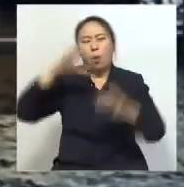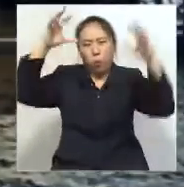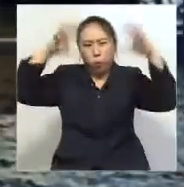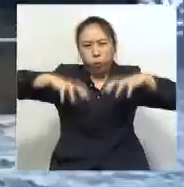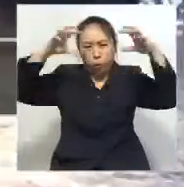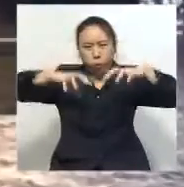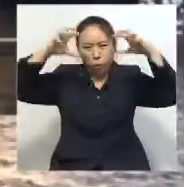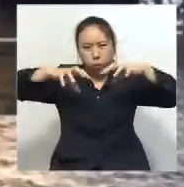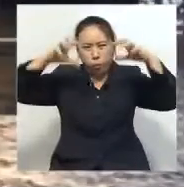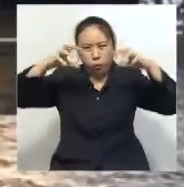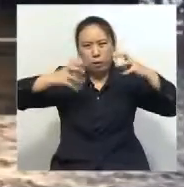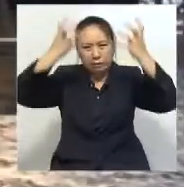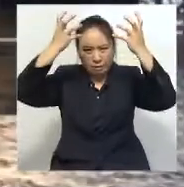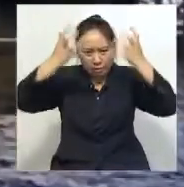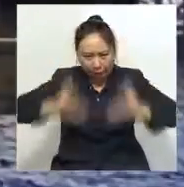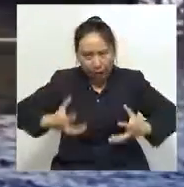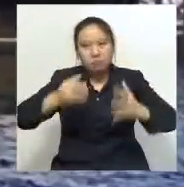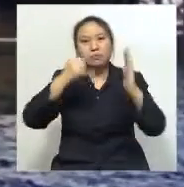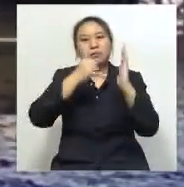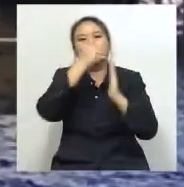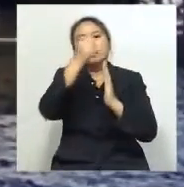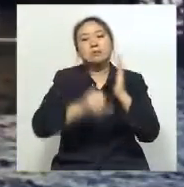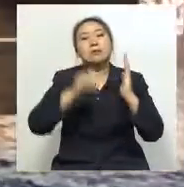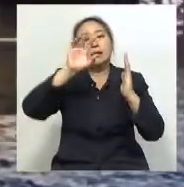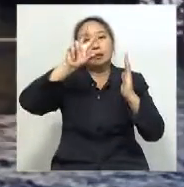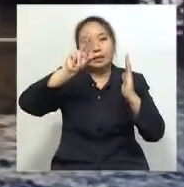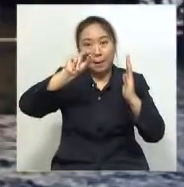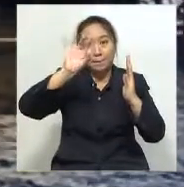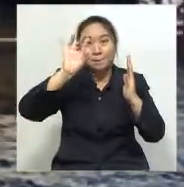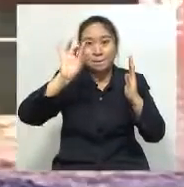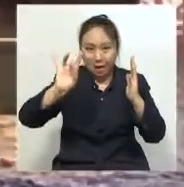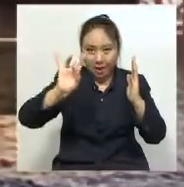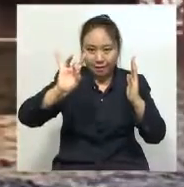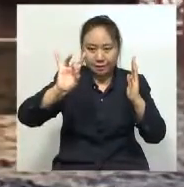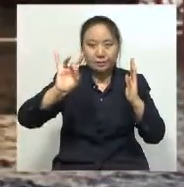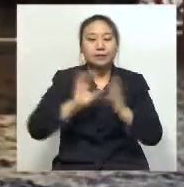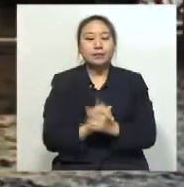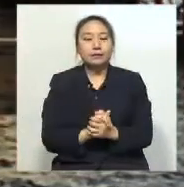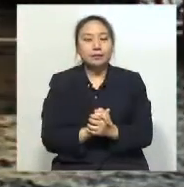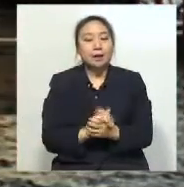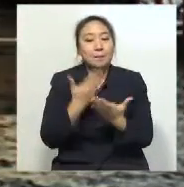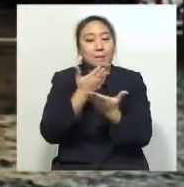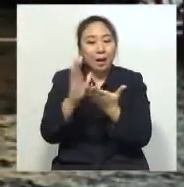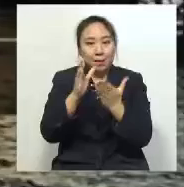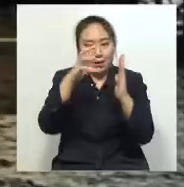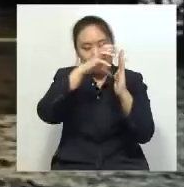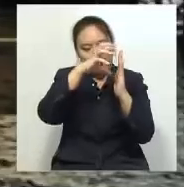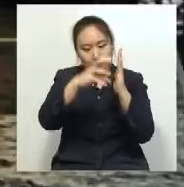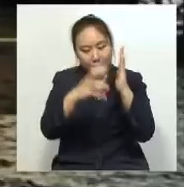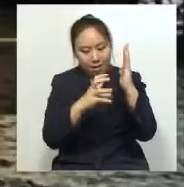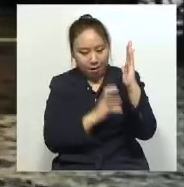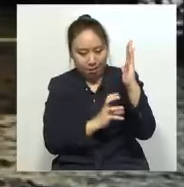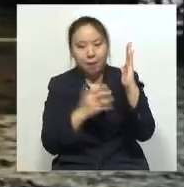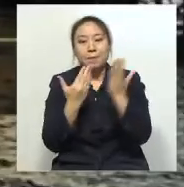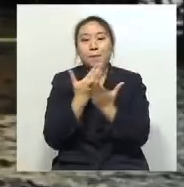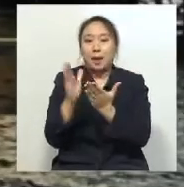ายตกหนักถึ 38 จัหวดด้วยกัน38 จัหวัดนี้ค่ะแบ่งเป็รายภาคพื้น